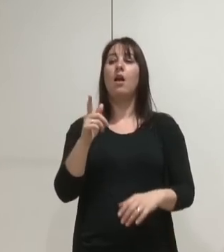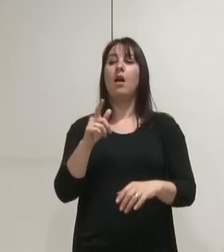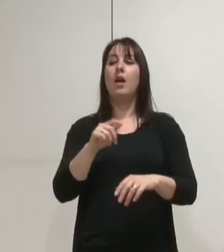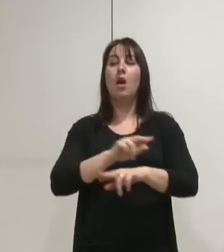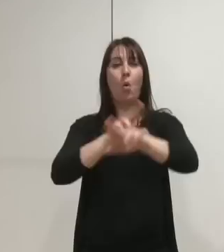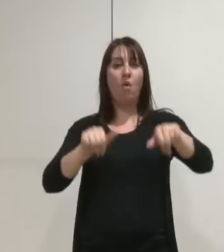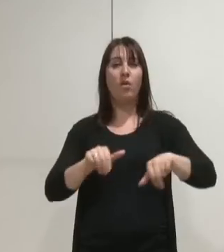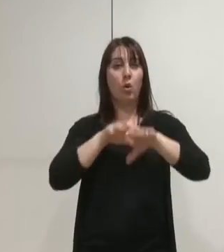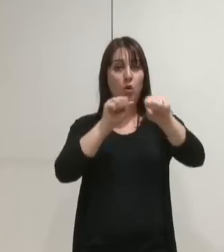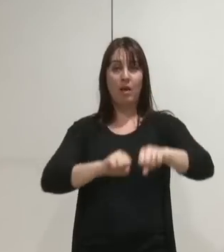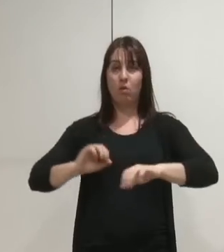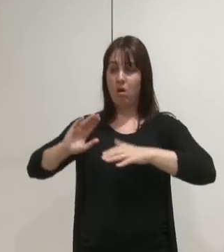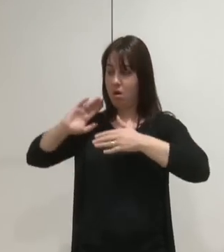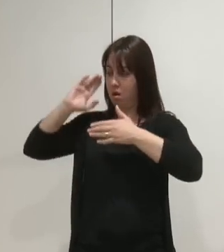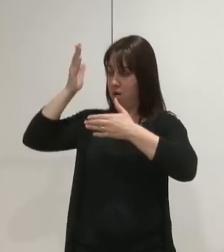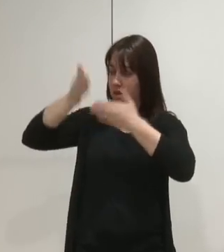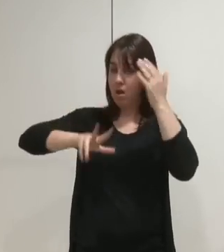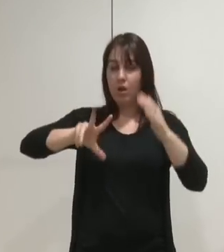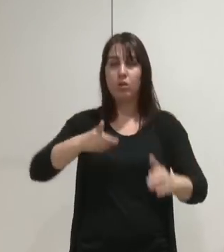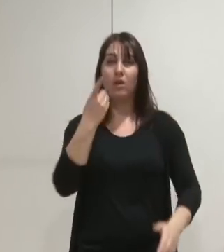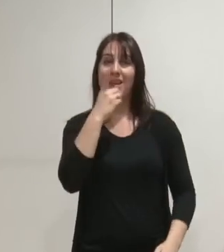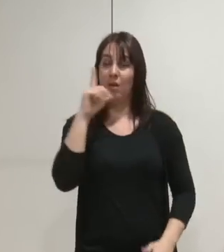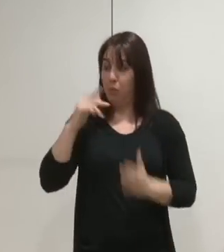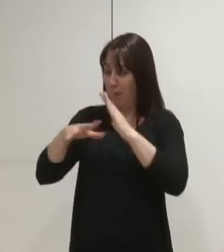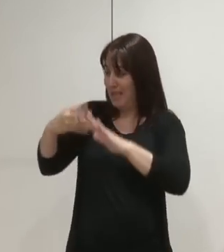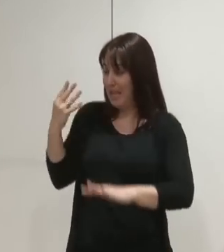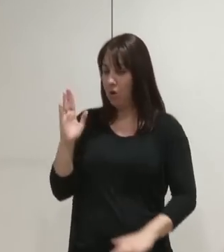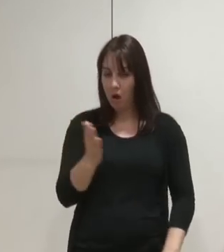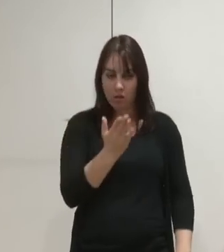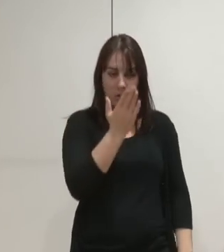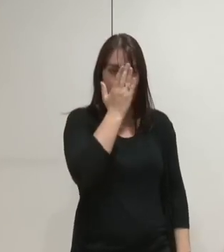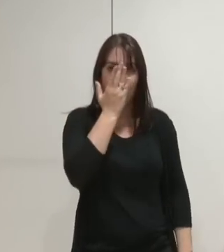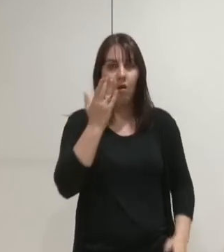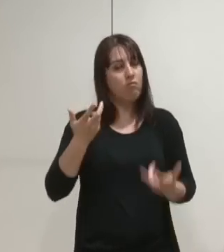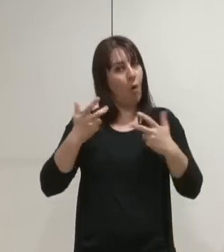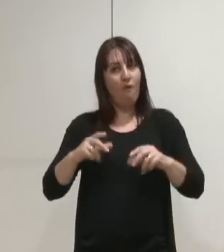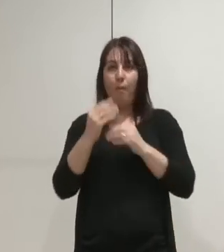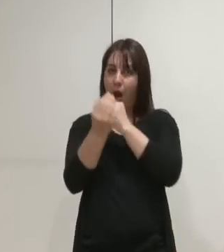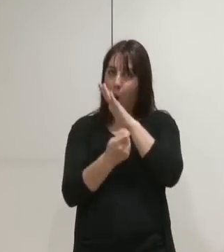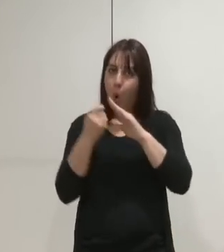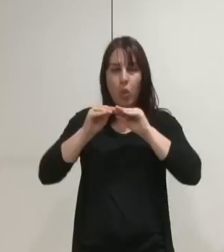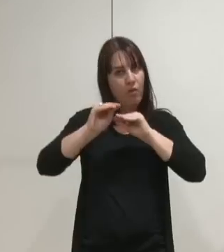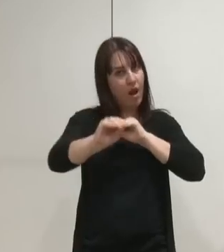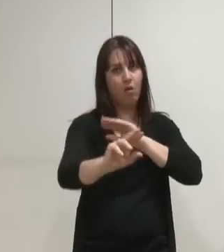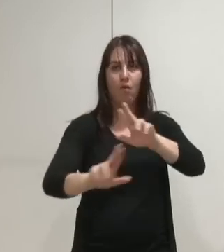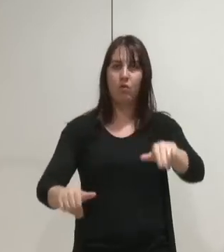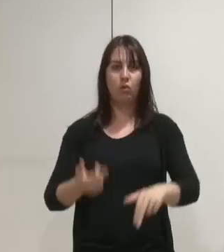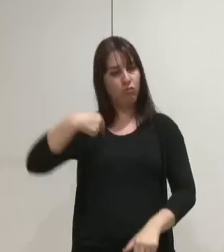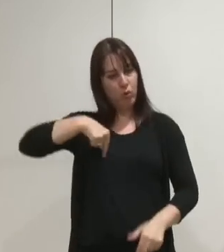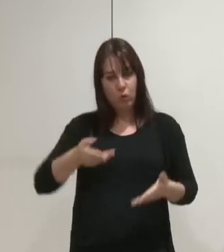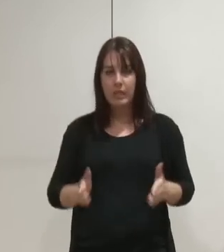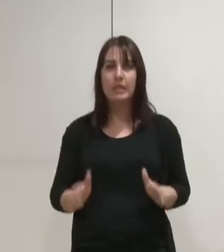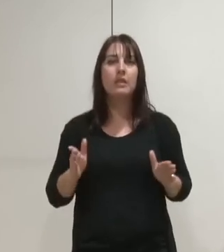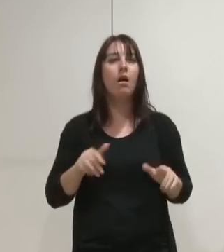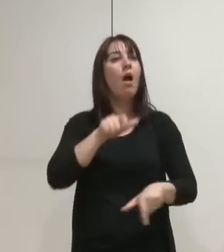domaine public arrivé à son terme au 31 décembre 2014 nous avons fait le choix de ne pas renouveler cette convention certains